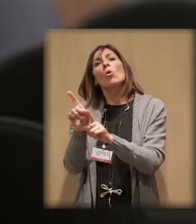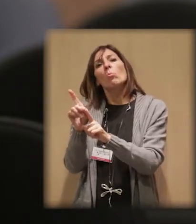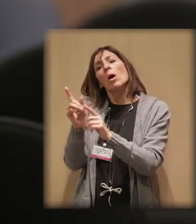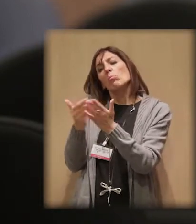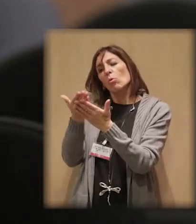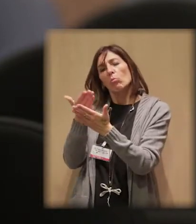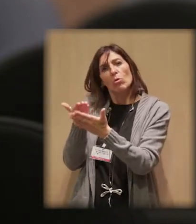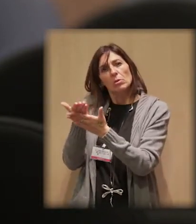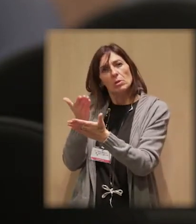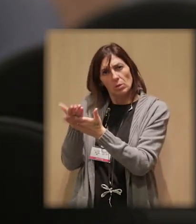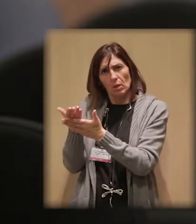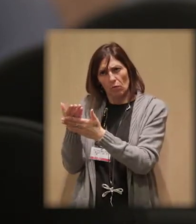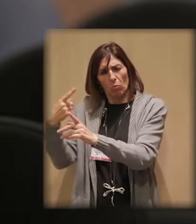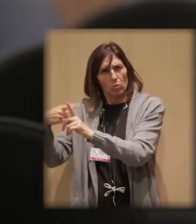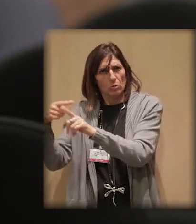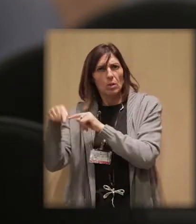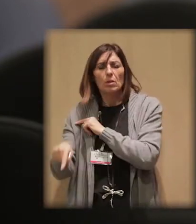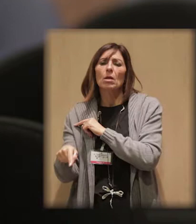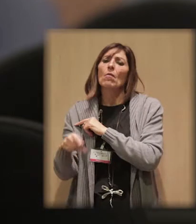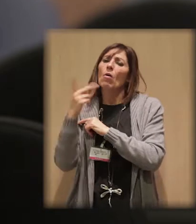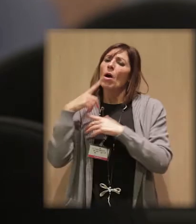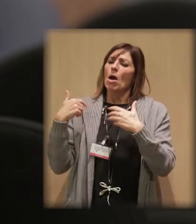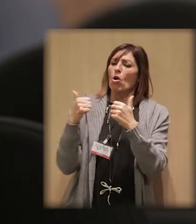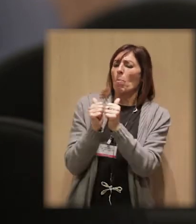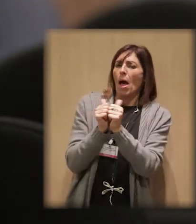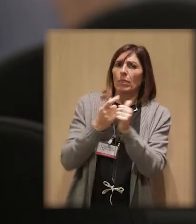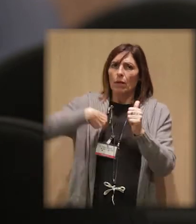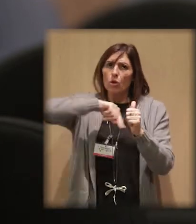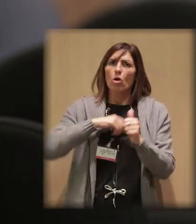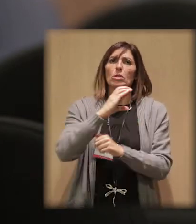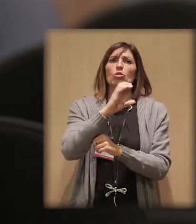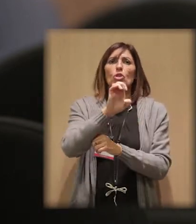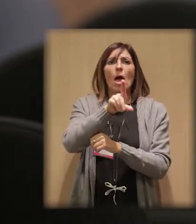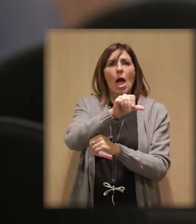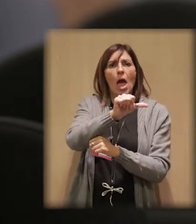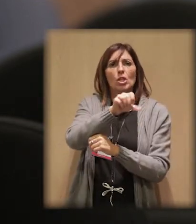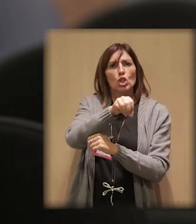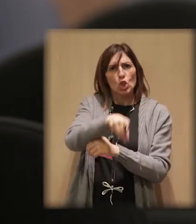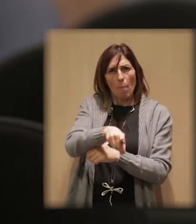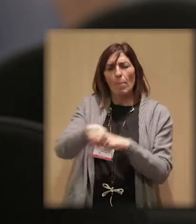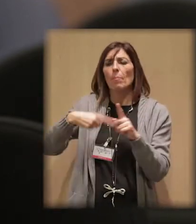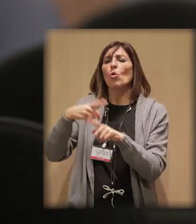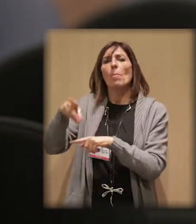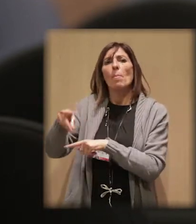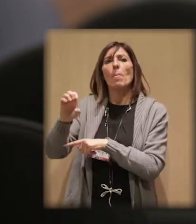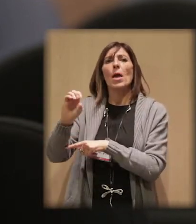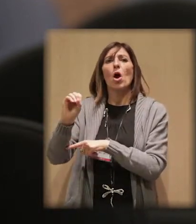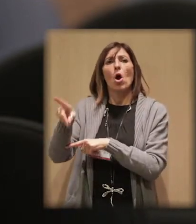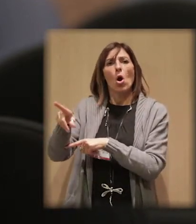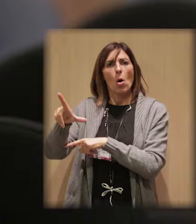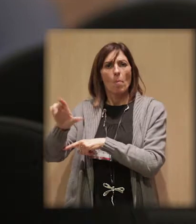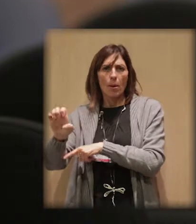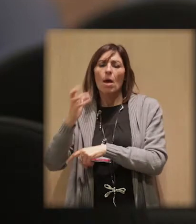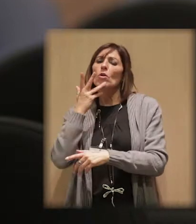propositivo dell'economia e della società. Quindi con i nostri partner CESOP e People vogliamo